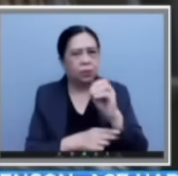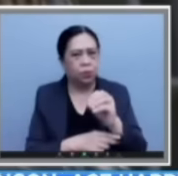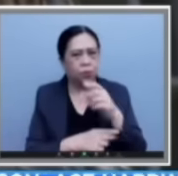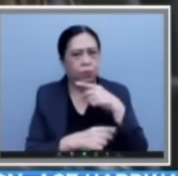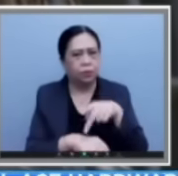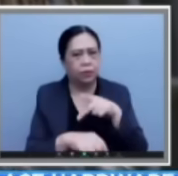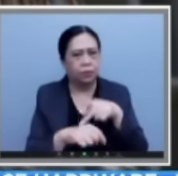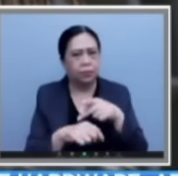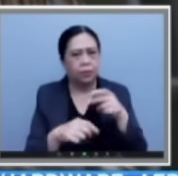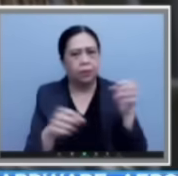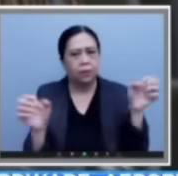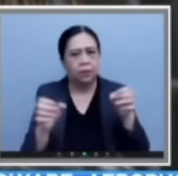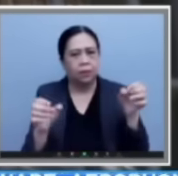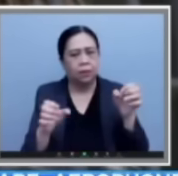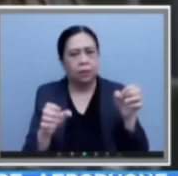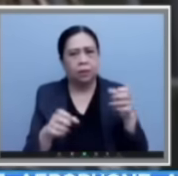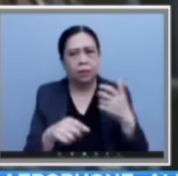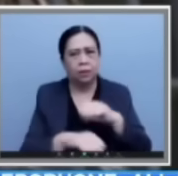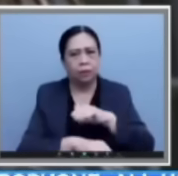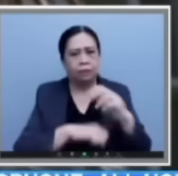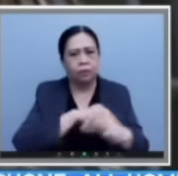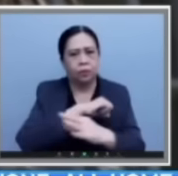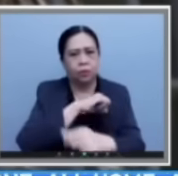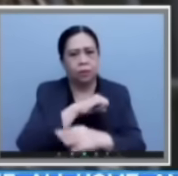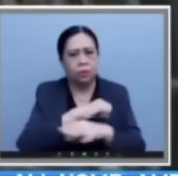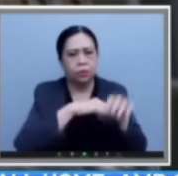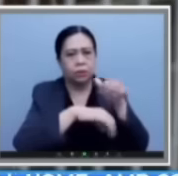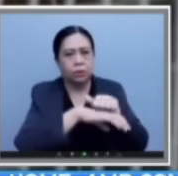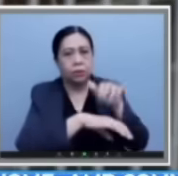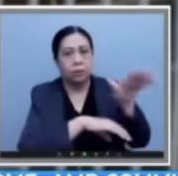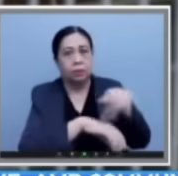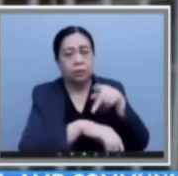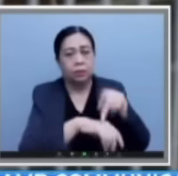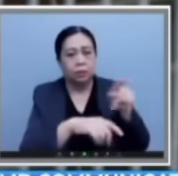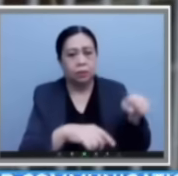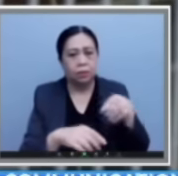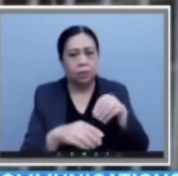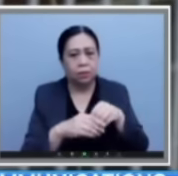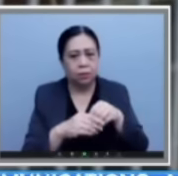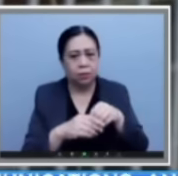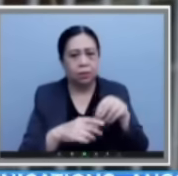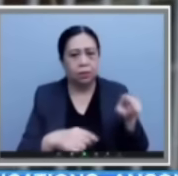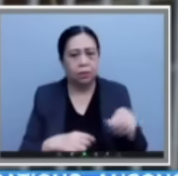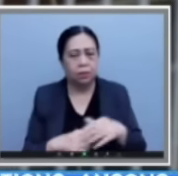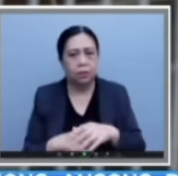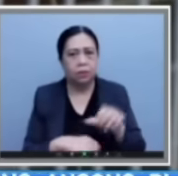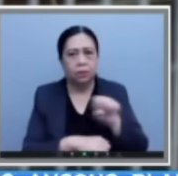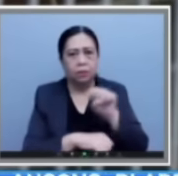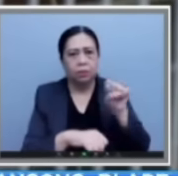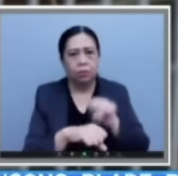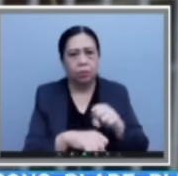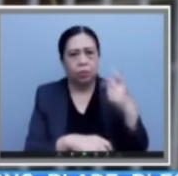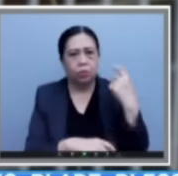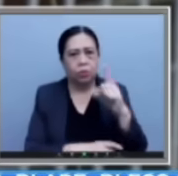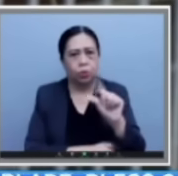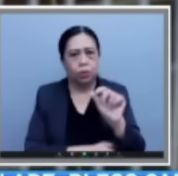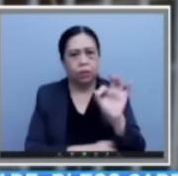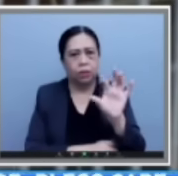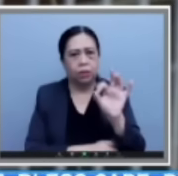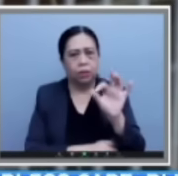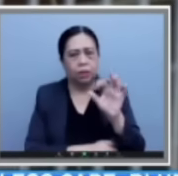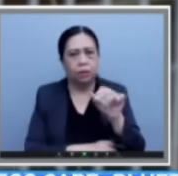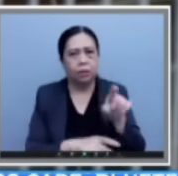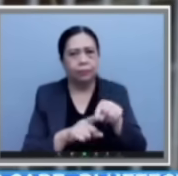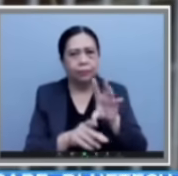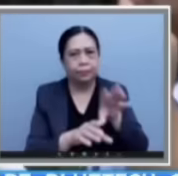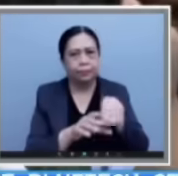foundation isa Si Gio sa mga ipinadala ng Pilipinas sa mandai wildlife reserve sa Singapore noon pong 2019 bilang bahagi ng